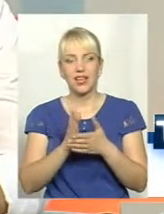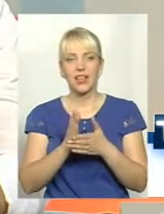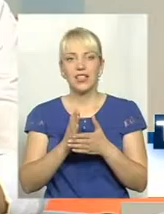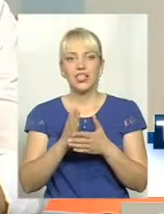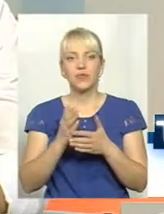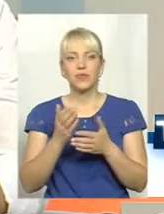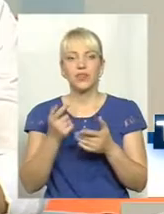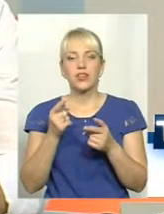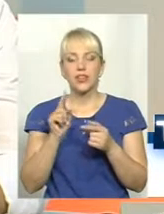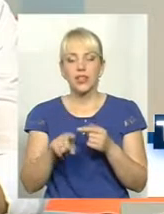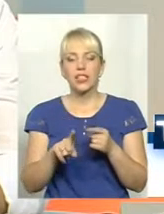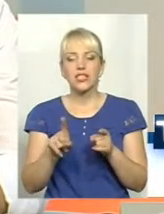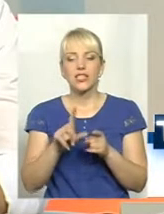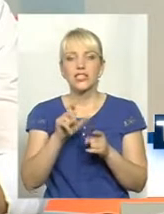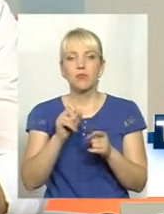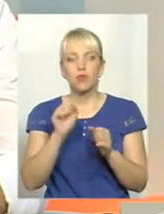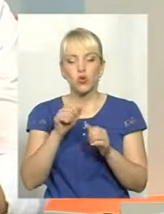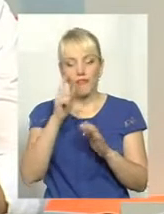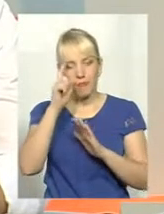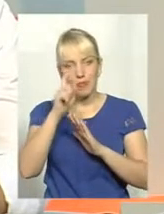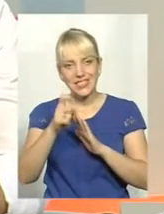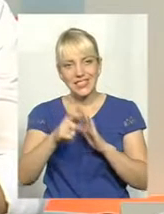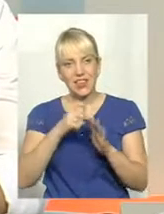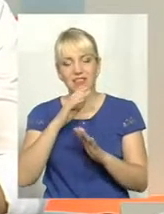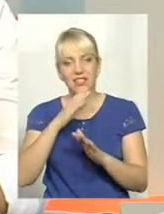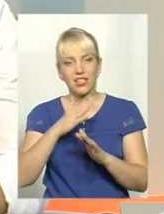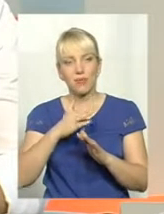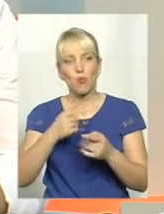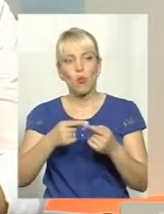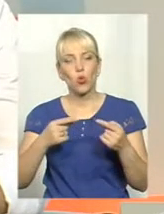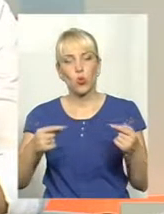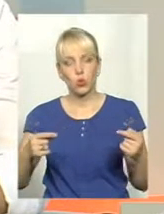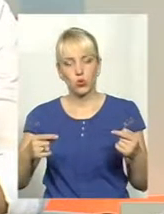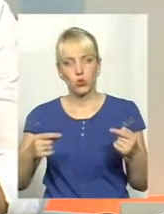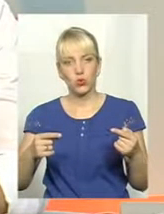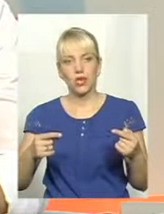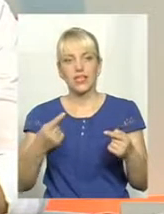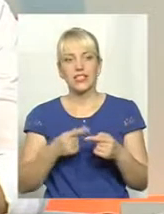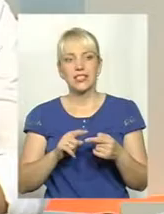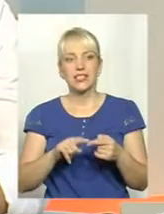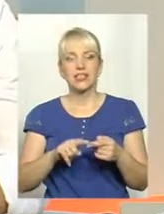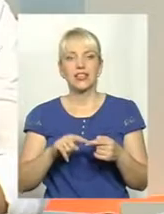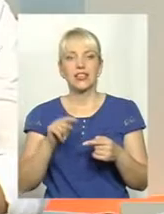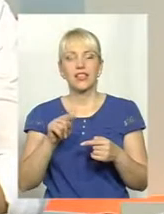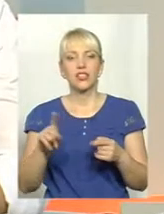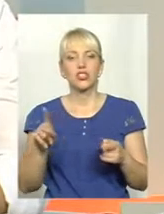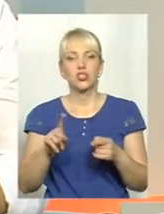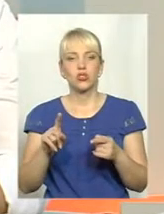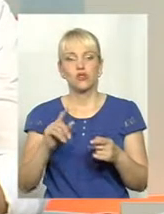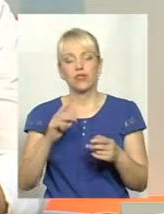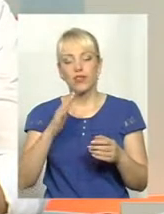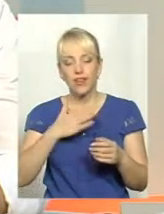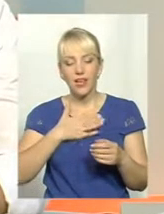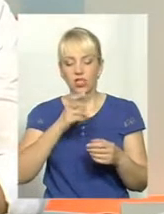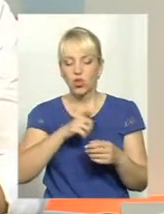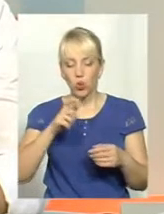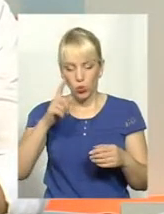чином рекламують і просувають наше місто. От. Тому я думаю, що підприємці зацікавлені, тому що бренд –